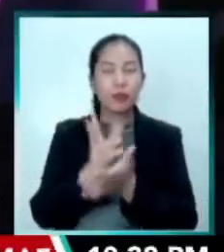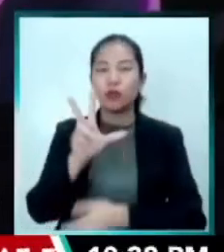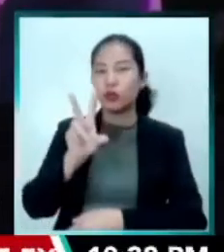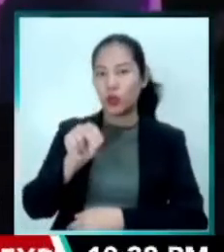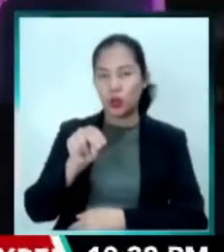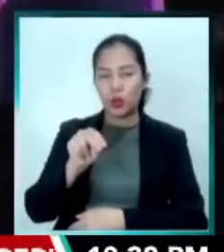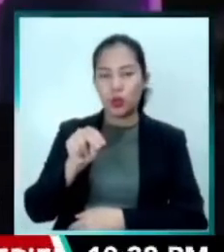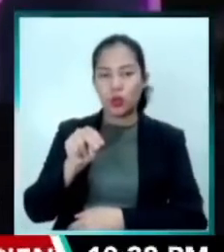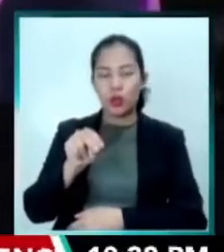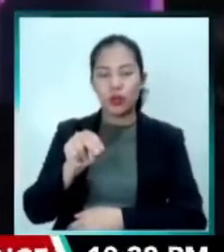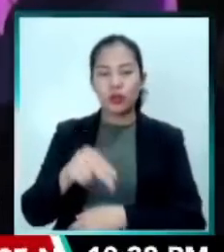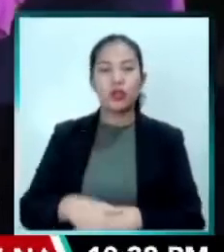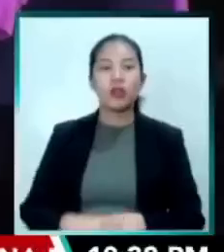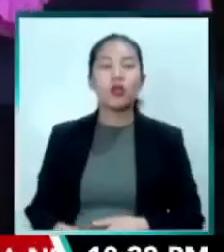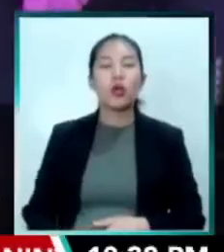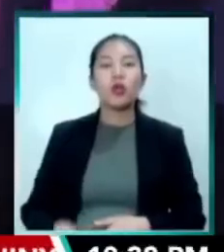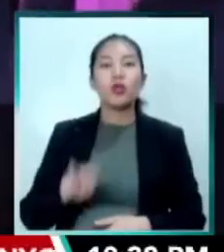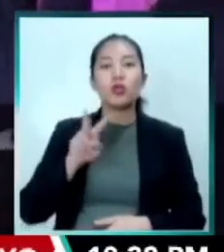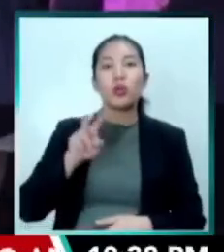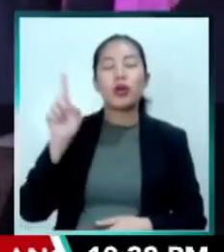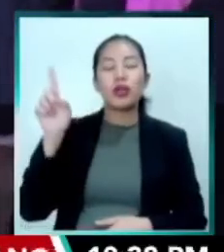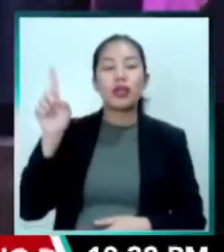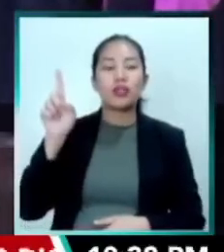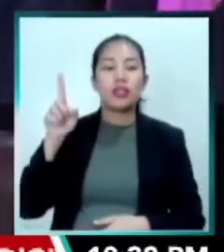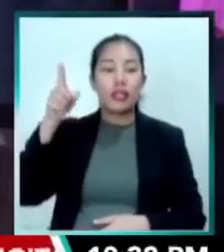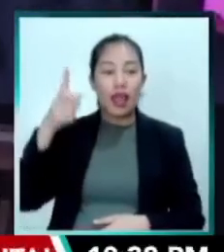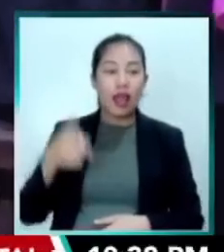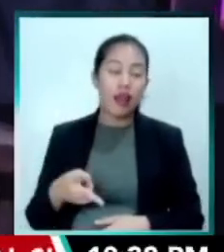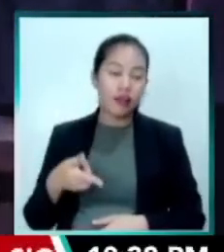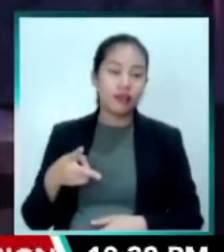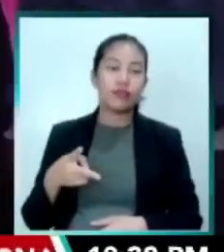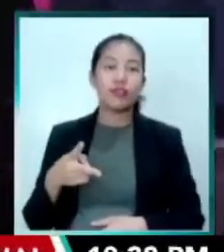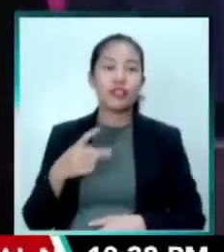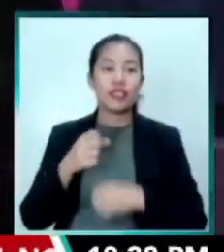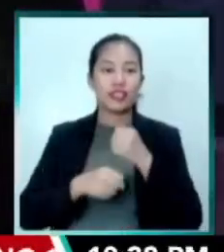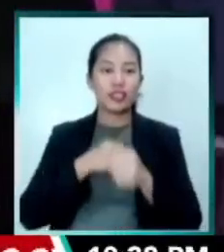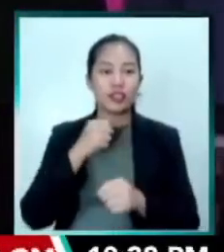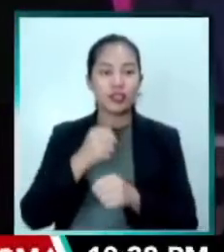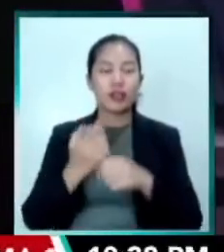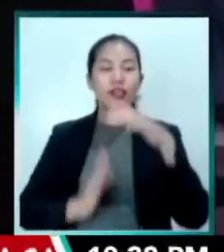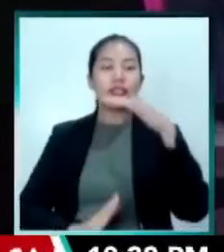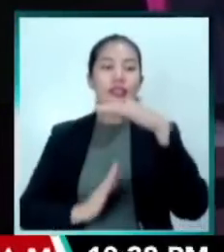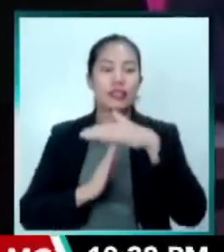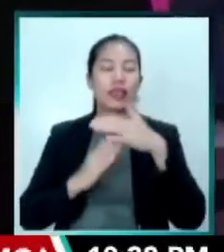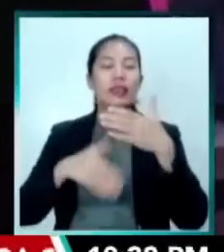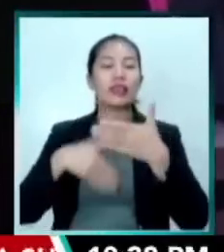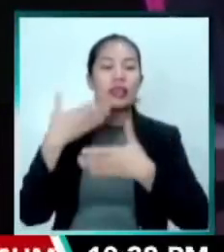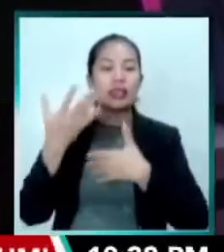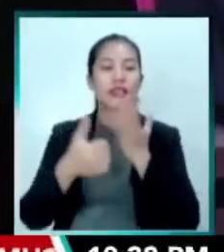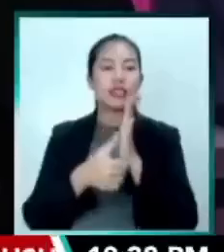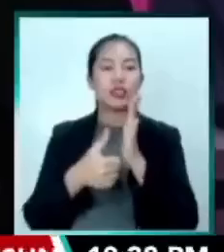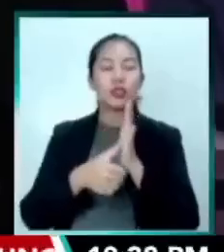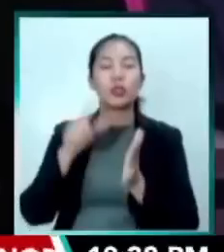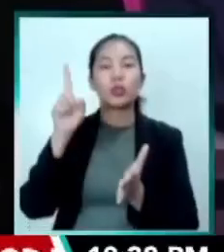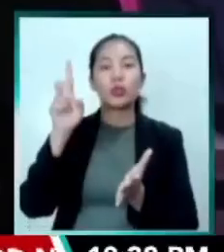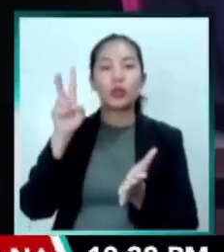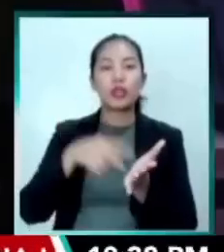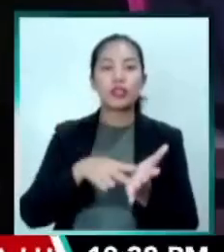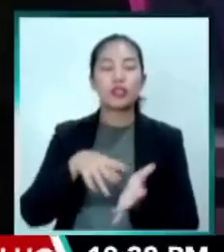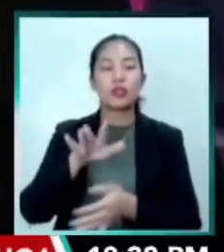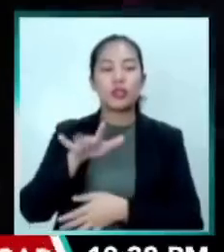na ng filing sa susunod na halalan sa 2025. Dapat maghanda na